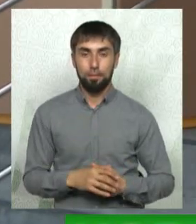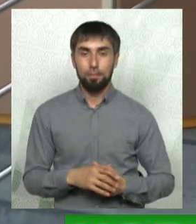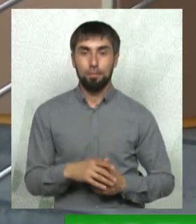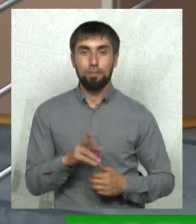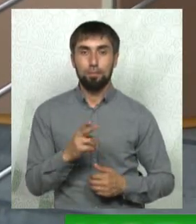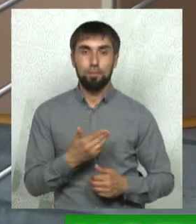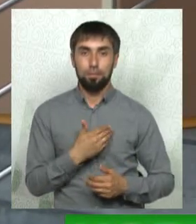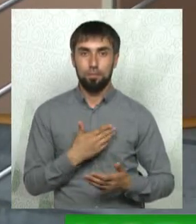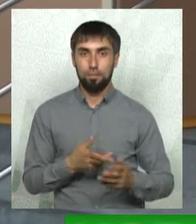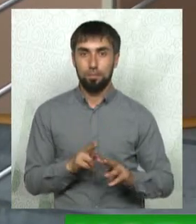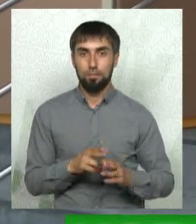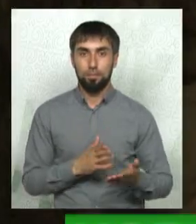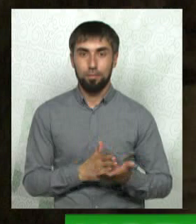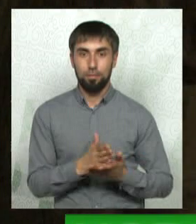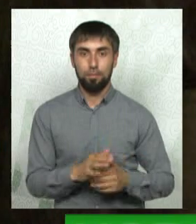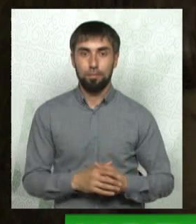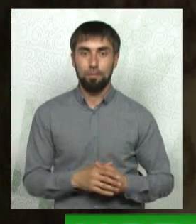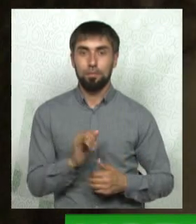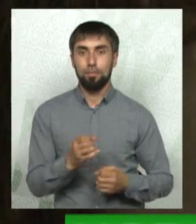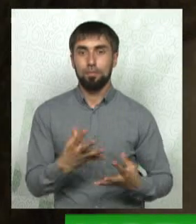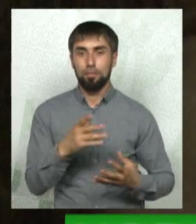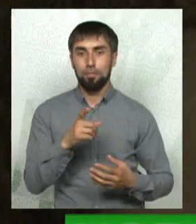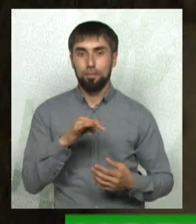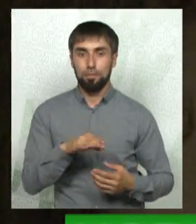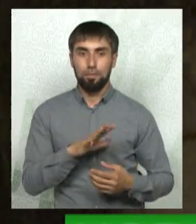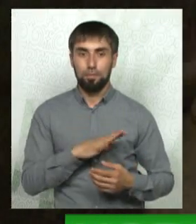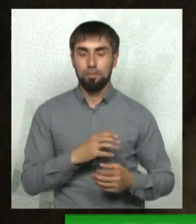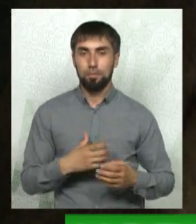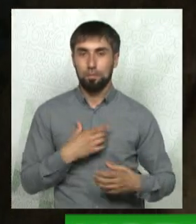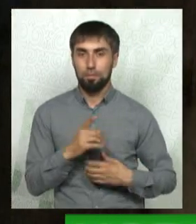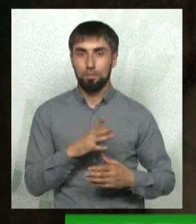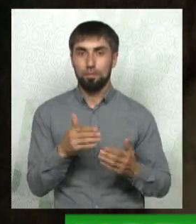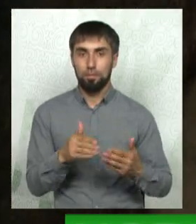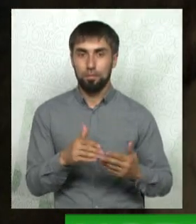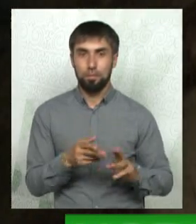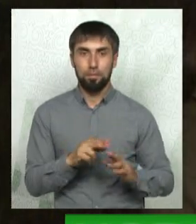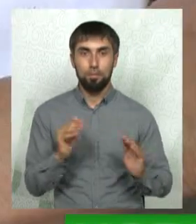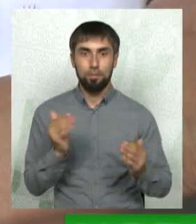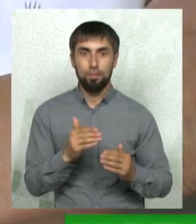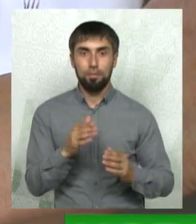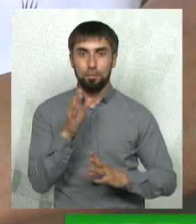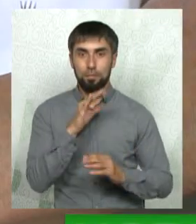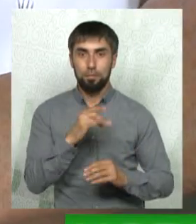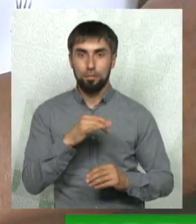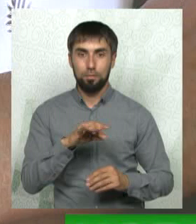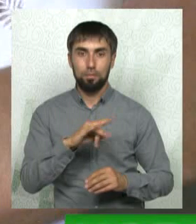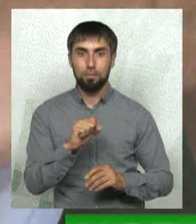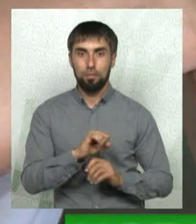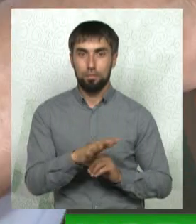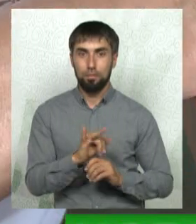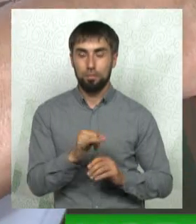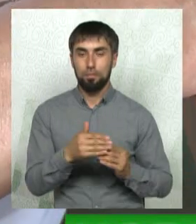мол, растечан масляр. У некоторых экспертов были опасения, что у выпускников снизится успеваемость из-за пандемии